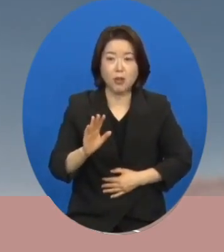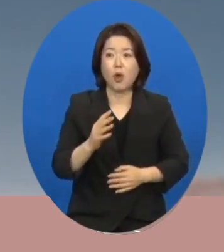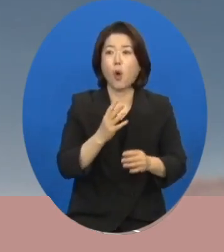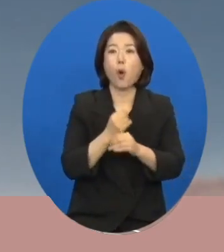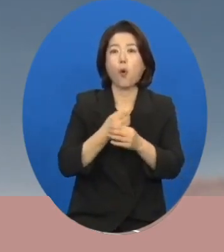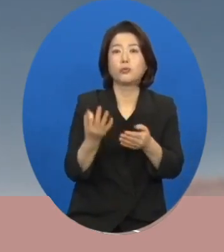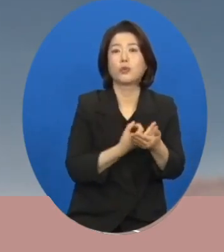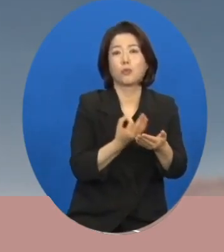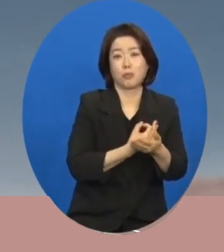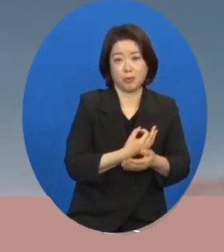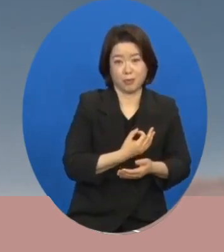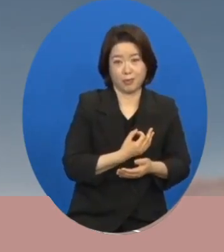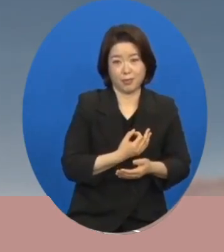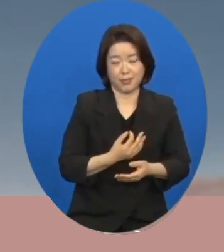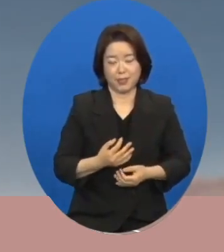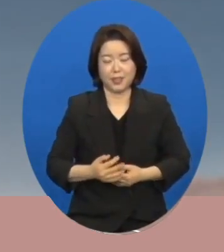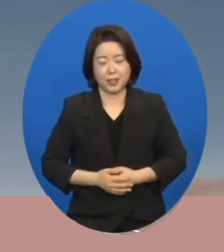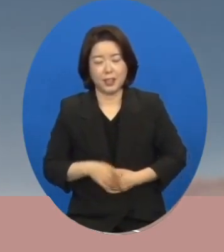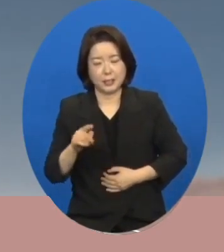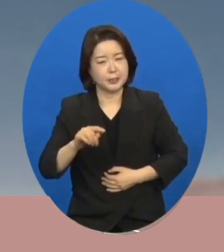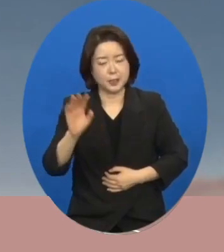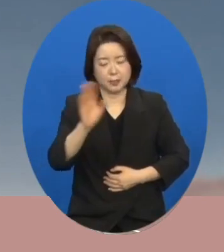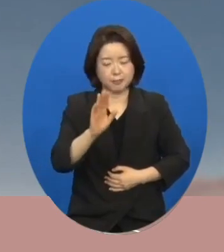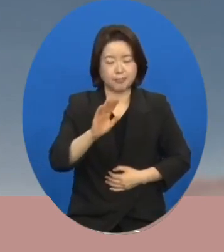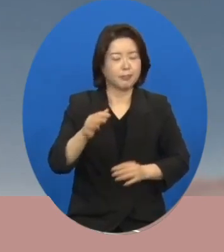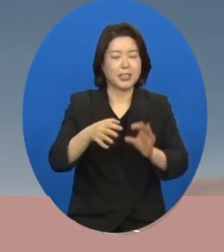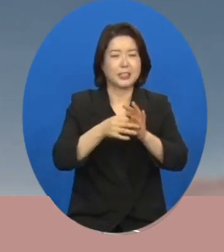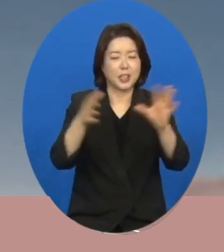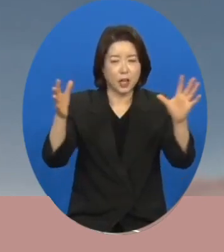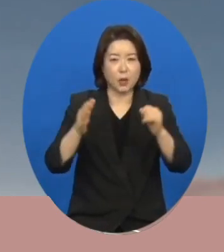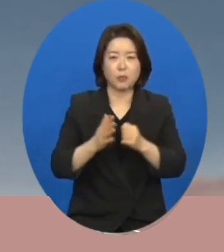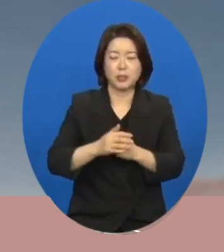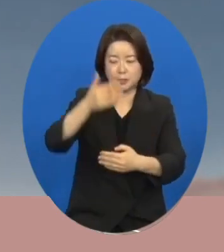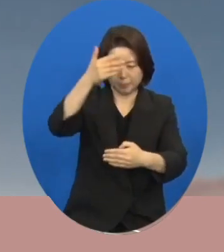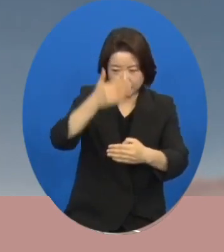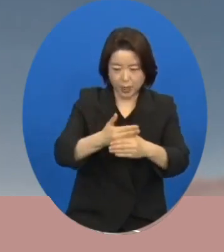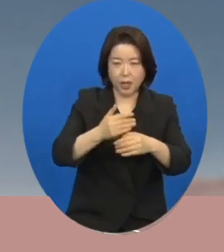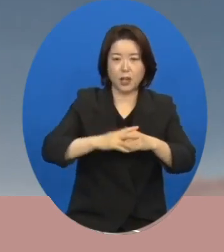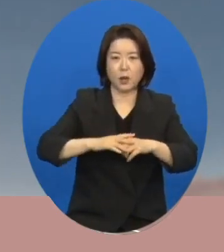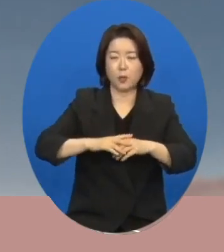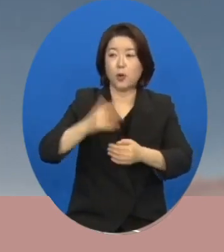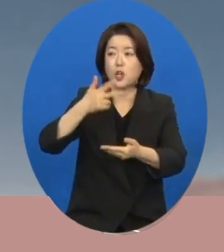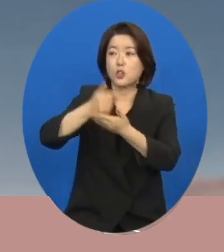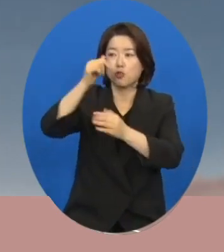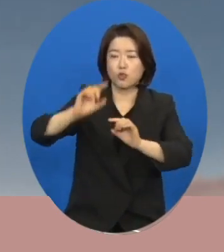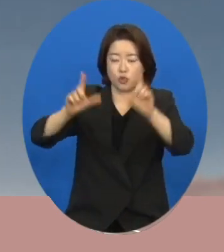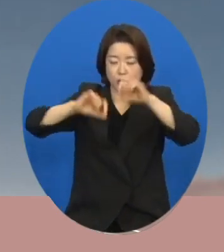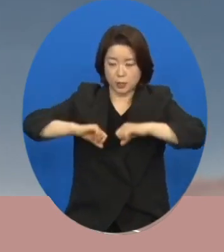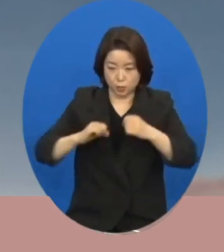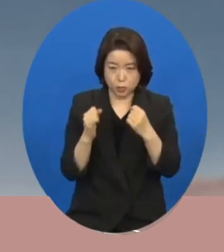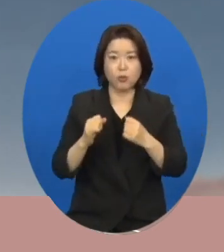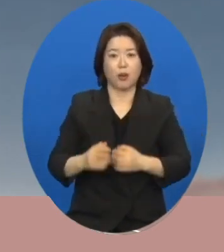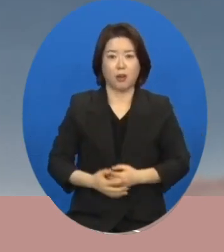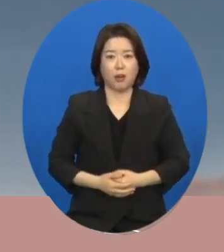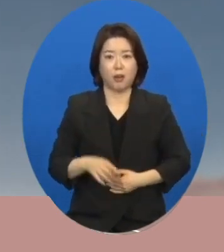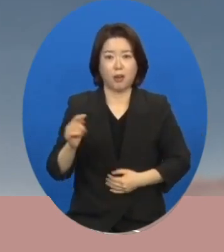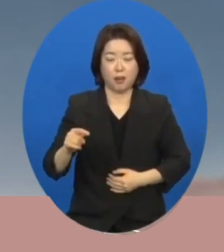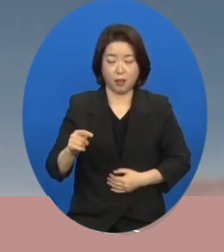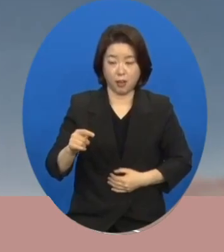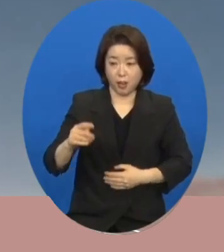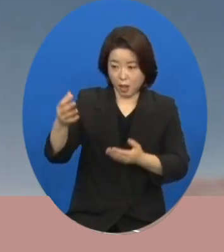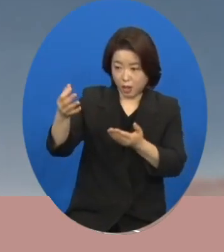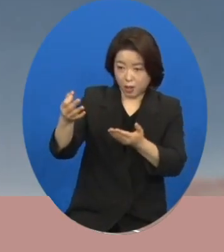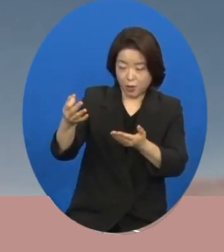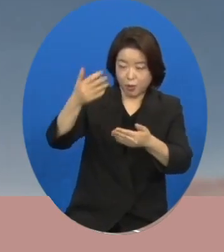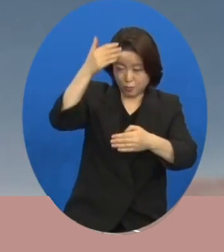말씀대로 순종했더니 어떤 일이 벌어졌냐 매출이 줄어드는 거죠 가능한 거 아닙니까 아니 그날 손님이 없는데